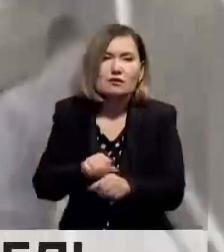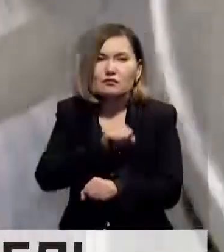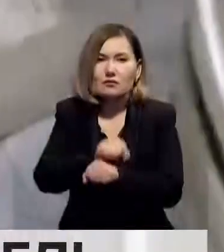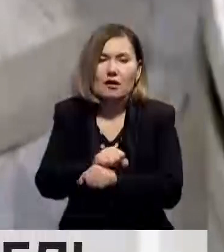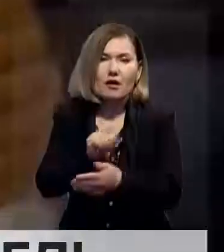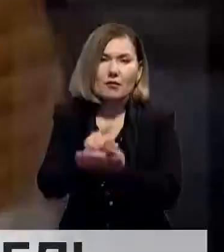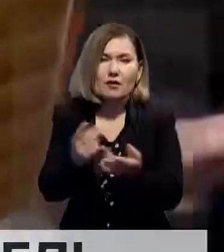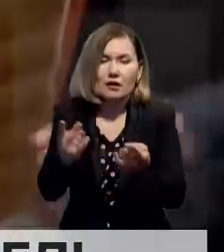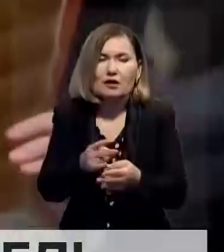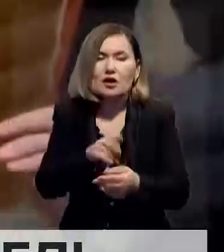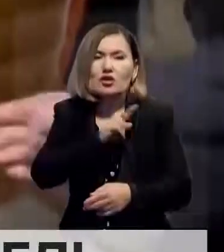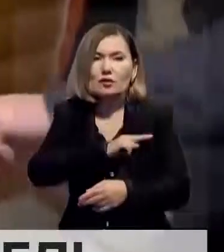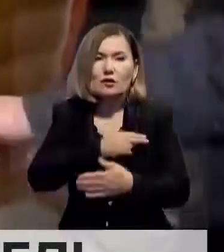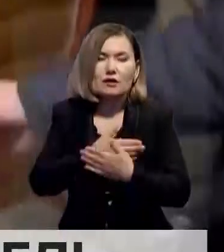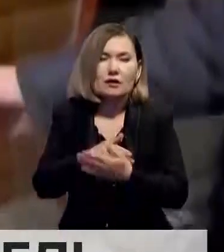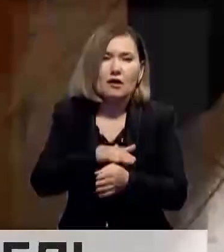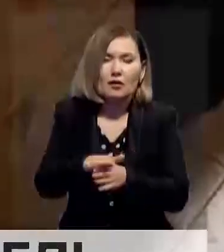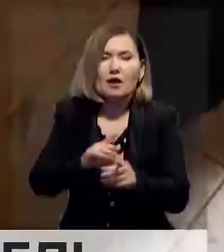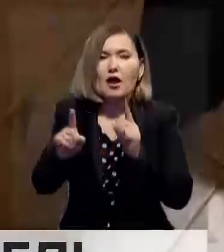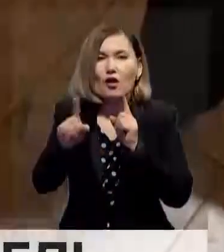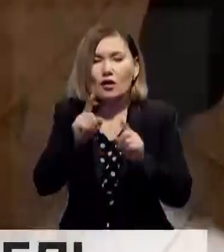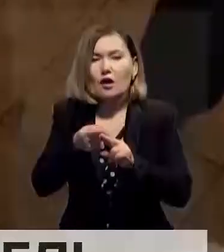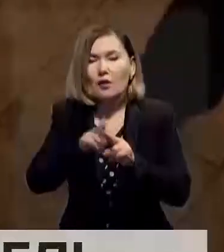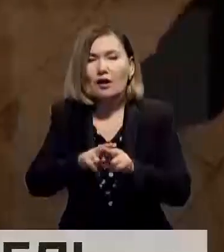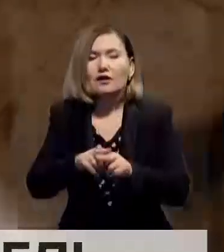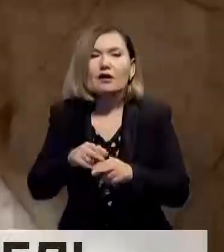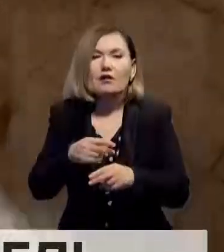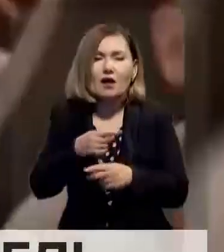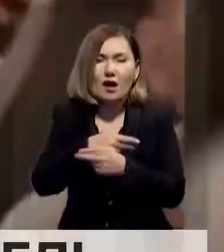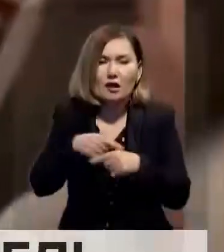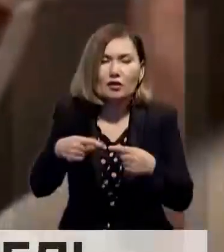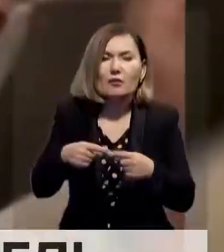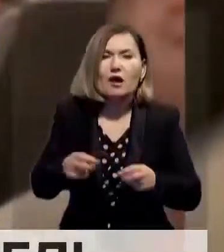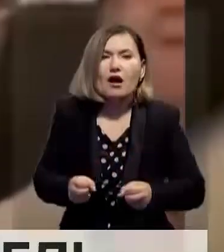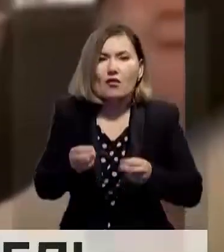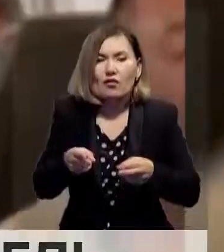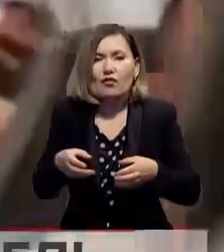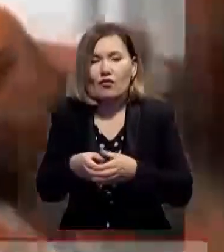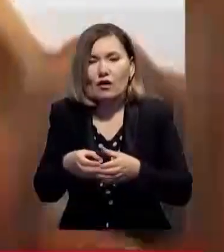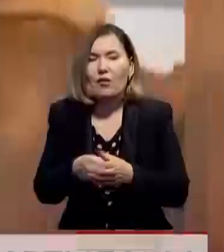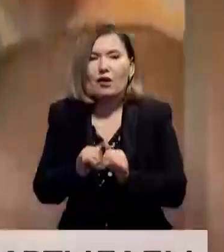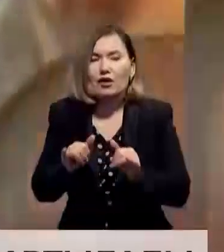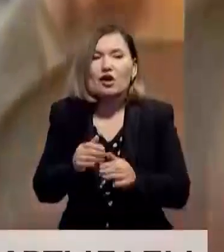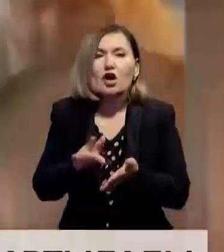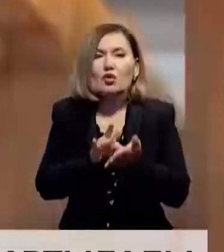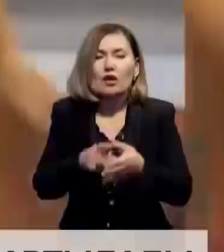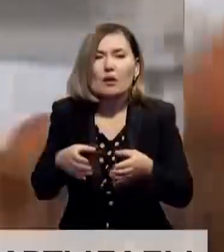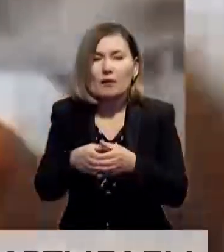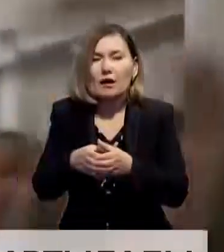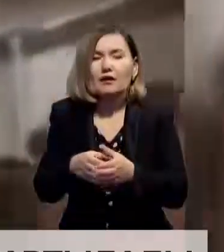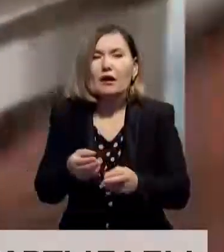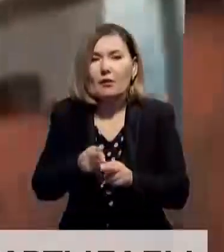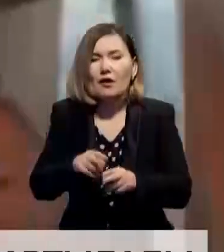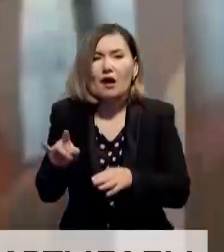үшін батыл шаралар қабылданады. Алқа мәжілісінде алаяқтық айтылды. Ұзаққа бармайық, жақында туристік компания бір топ